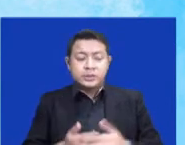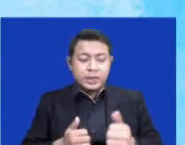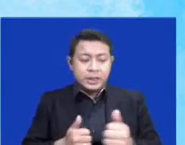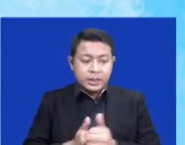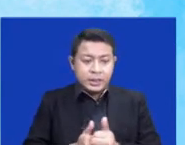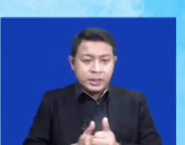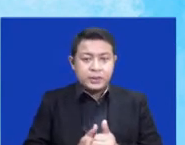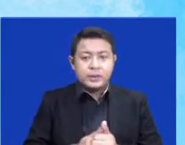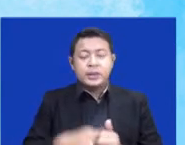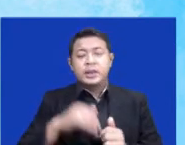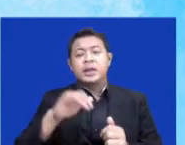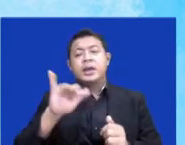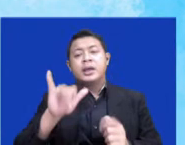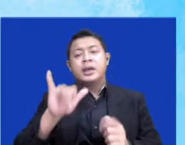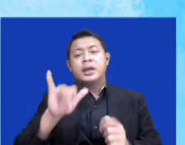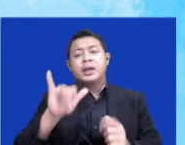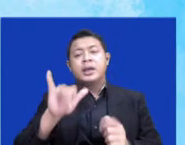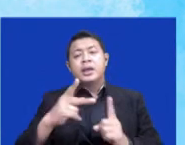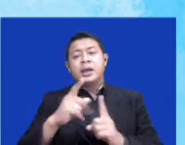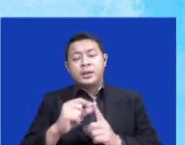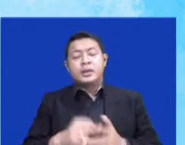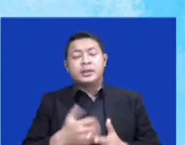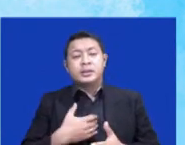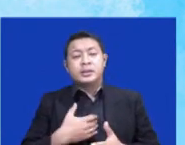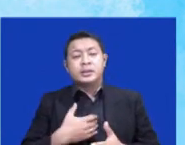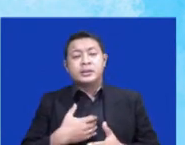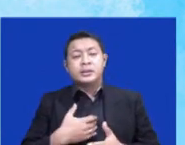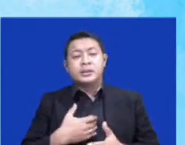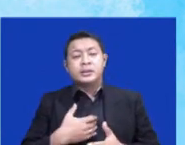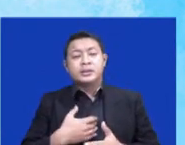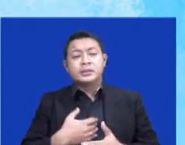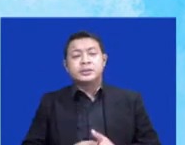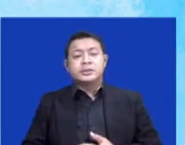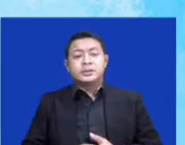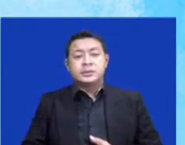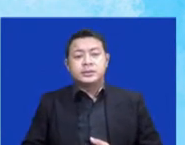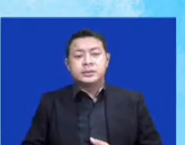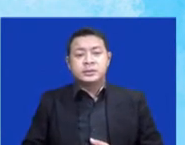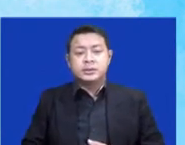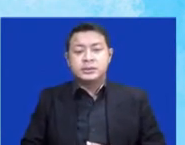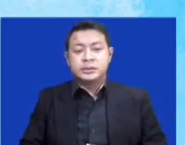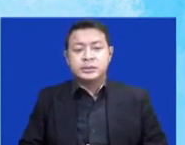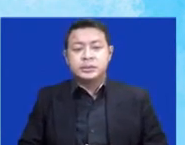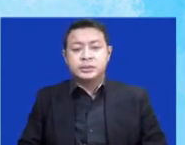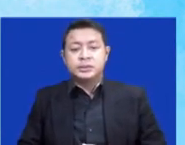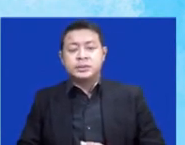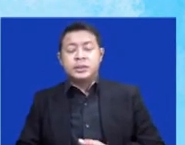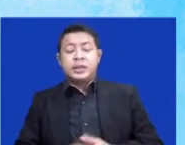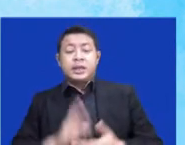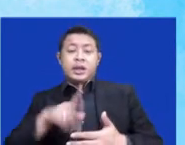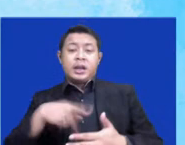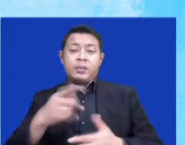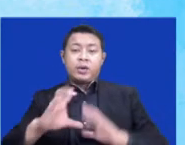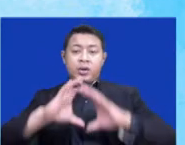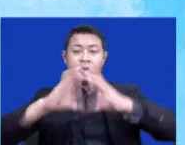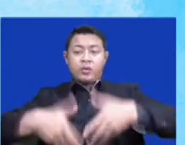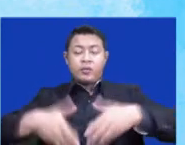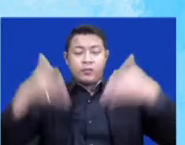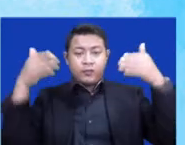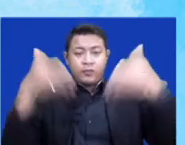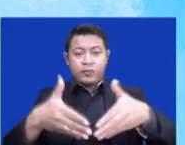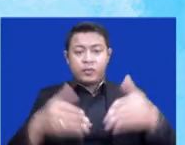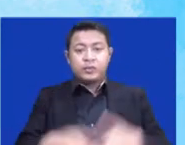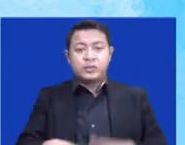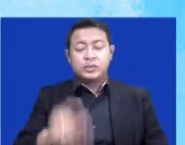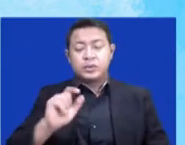ini. Saya akan menggambarkan sedikit saja tentang AstraZeneca Young Health Program. Adalah program global dengan fokus unik pada kaum